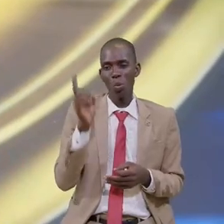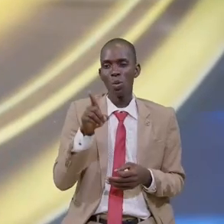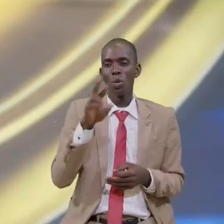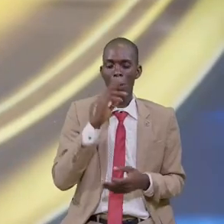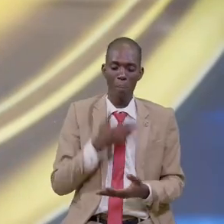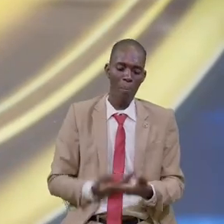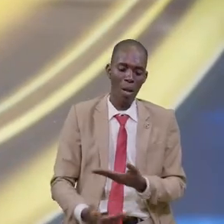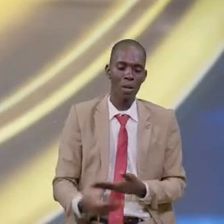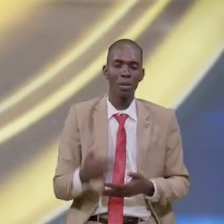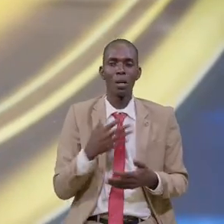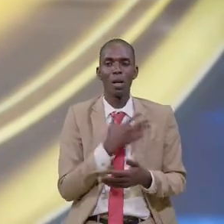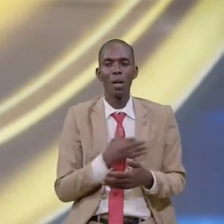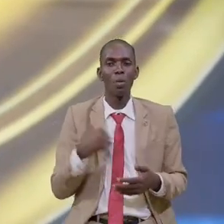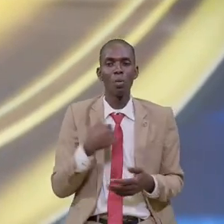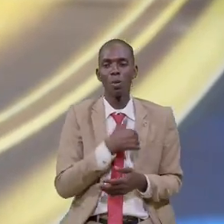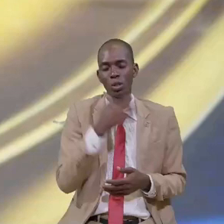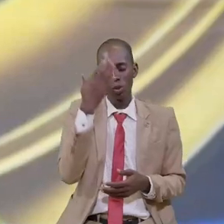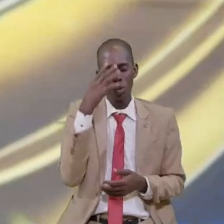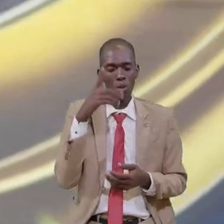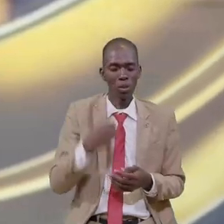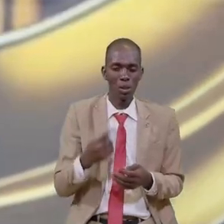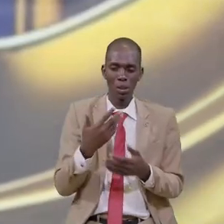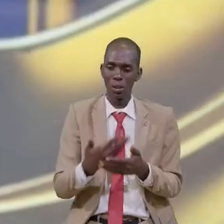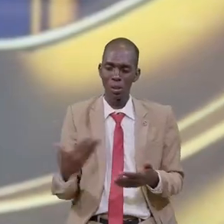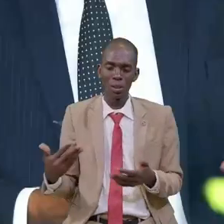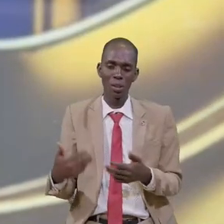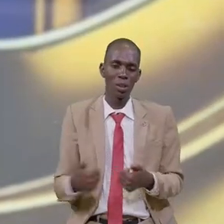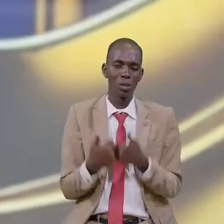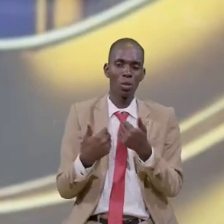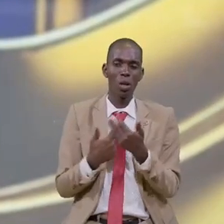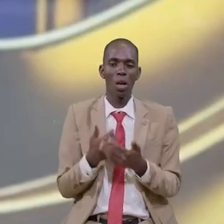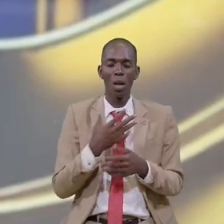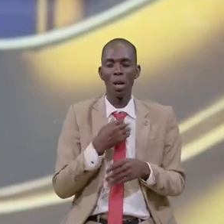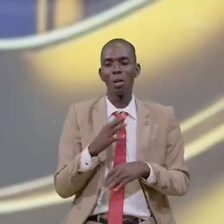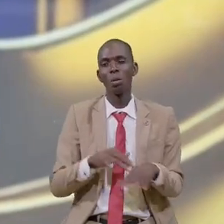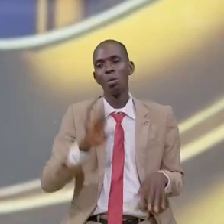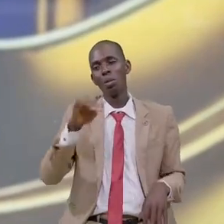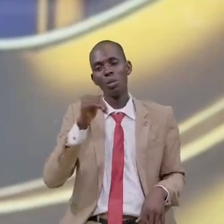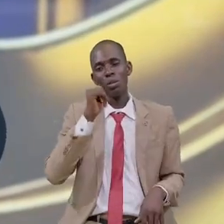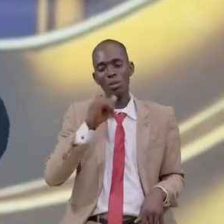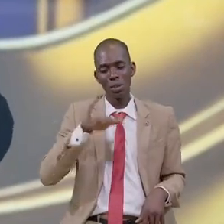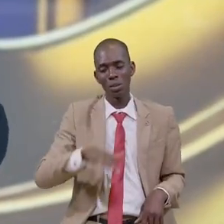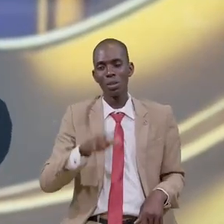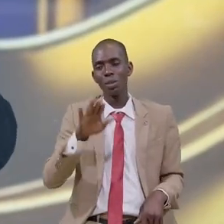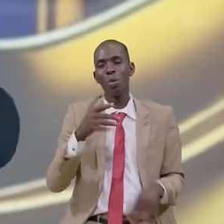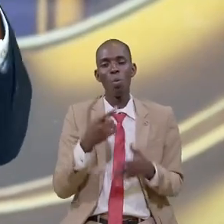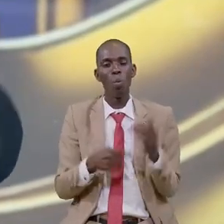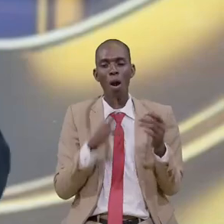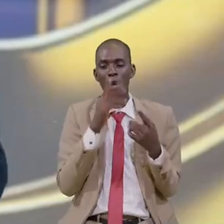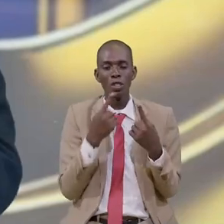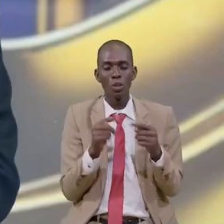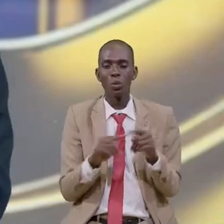les limitations dans lesquelles tu étais toujours. Ils disent, petite fille, qu'est-ce que tu essaies de faire? Toutes ces